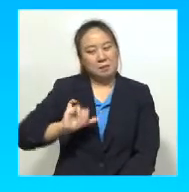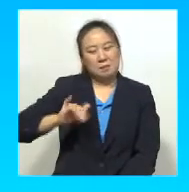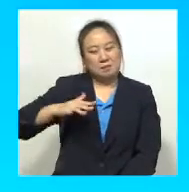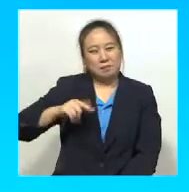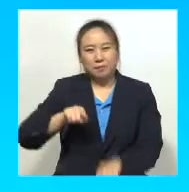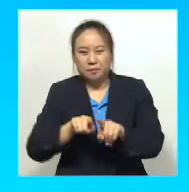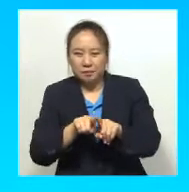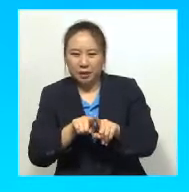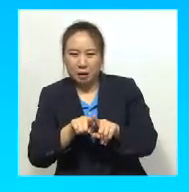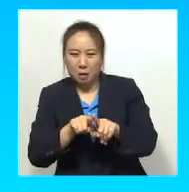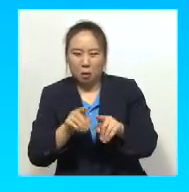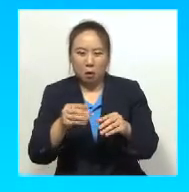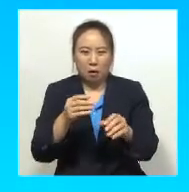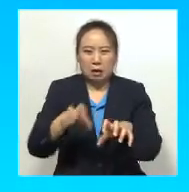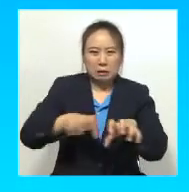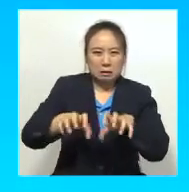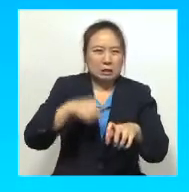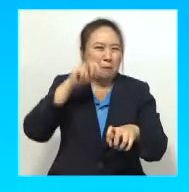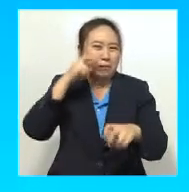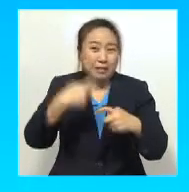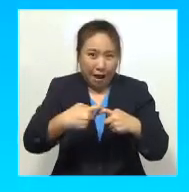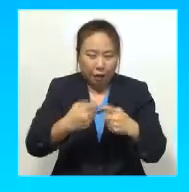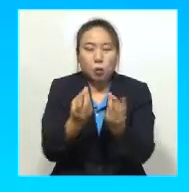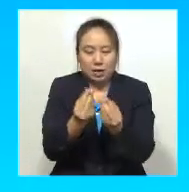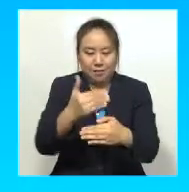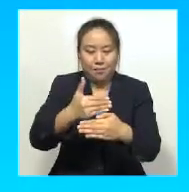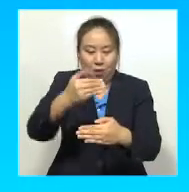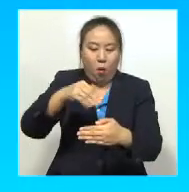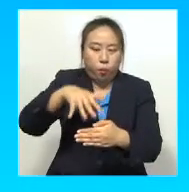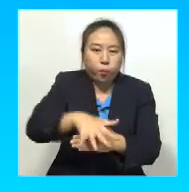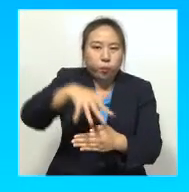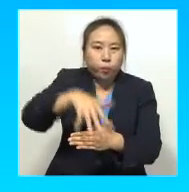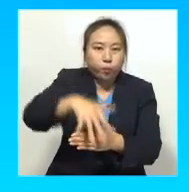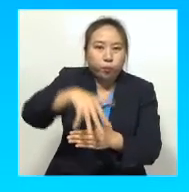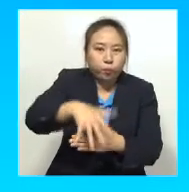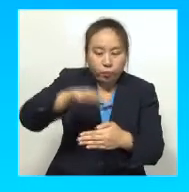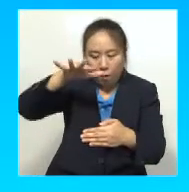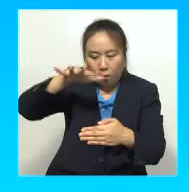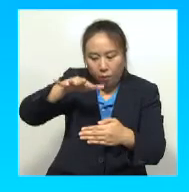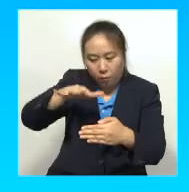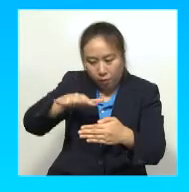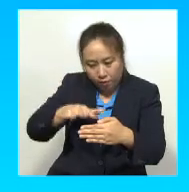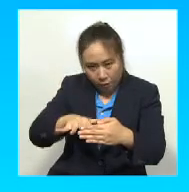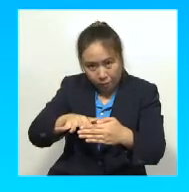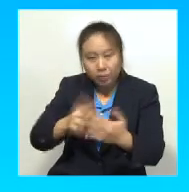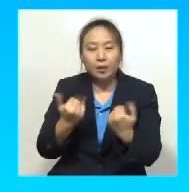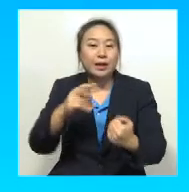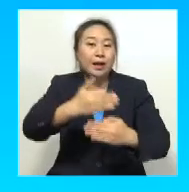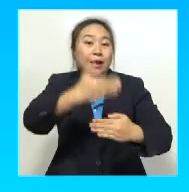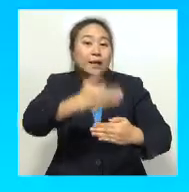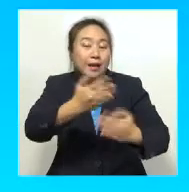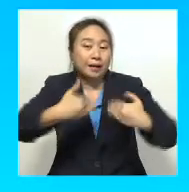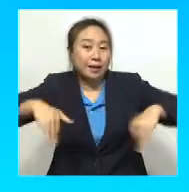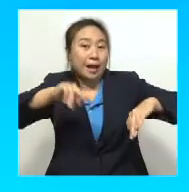ล้วก็มีความไม่ยืดหยุ่นในการบริหารจัดการน้ำปั๊บเนี่ยก็ต้องเร่งระบายตอนนี้เพราะฉะนั้นอ่างเก็บน้ำขนาดใหญ่ที่ต้องการ